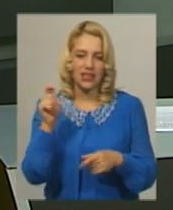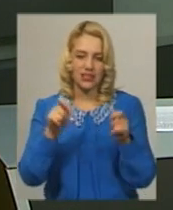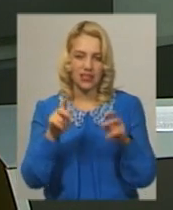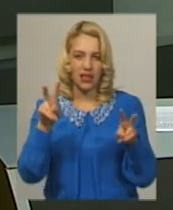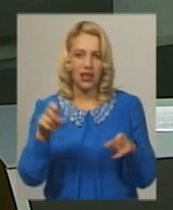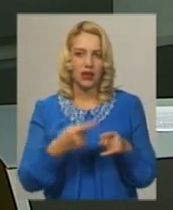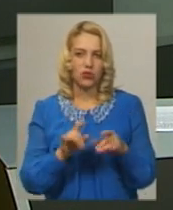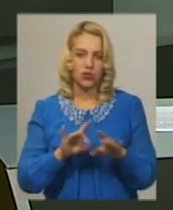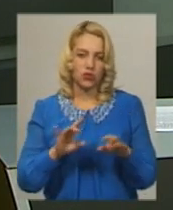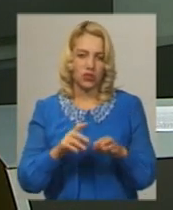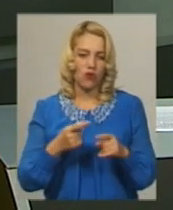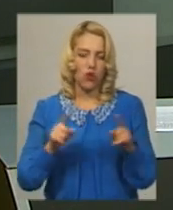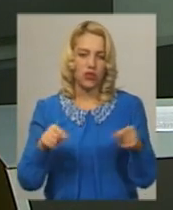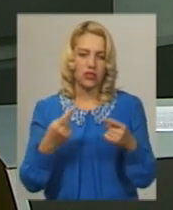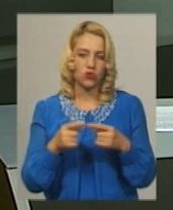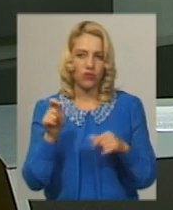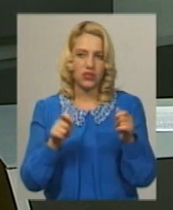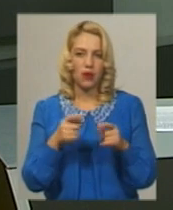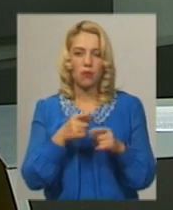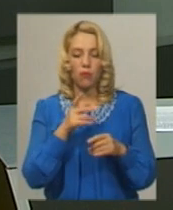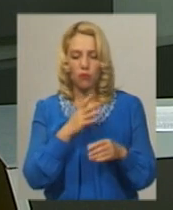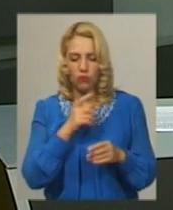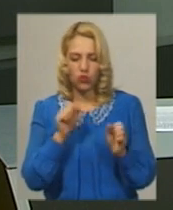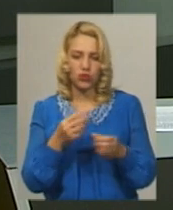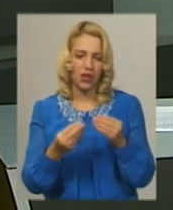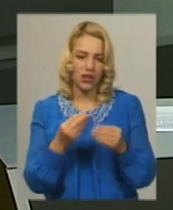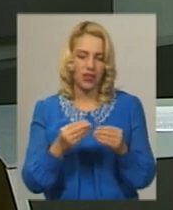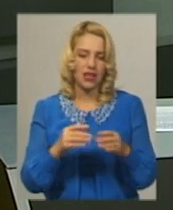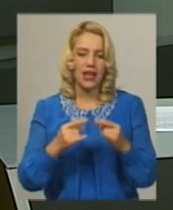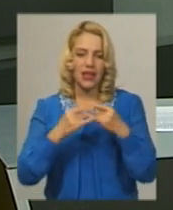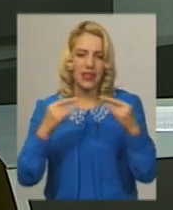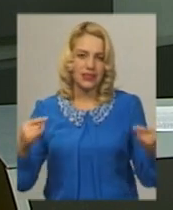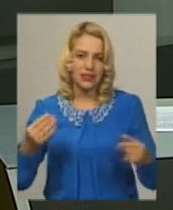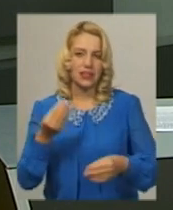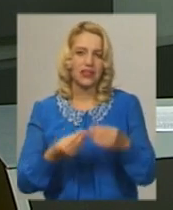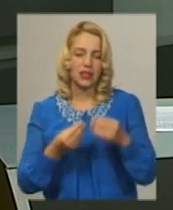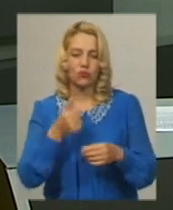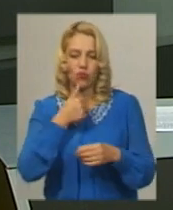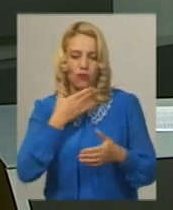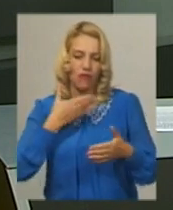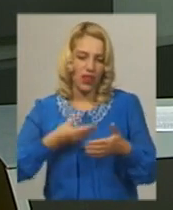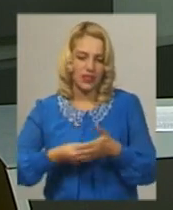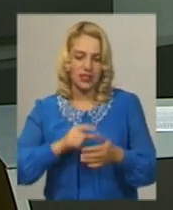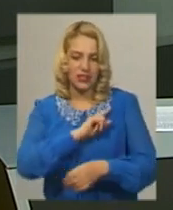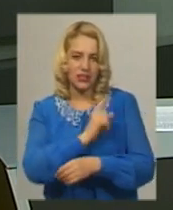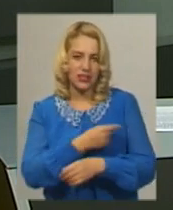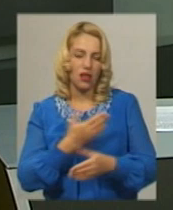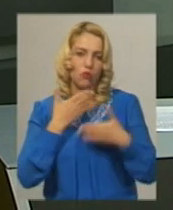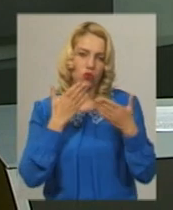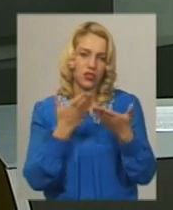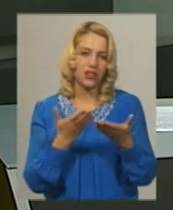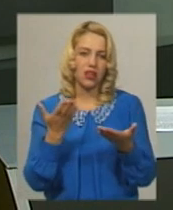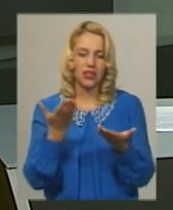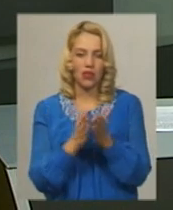фестивалю Ірина Раїнчук. Під час фестивалю можна буде пограти у настільні ігри, спробувати власні сили у турнірах, почитати комікси та